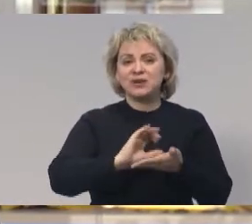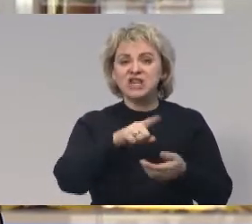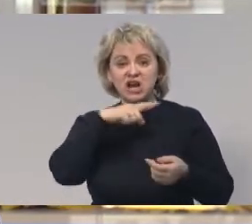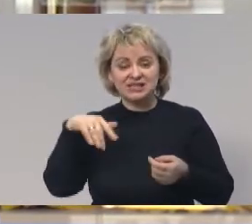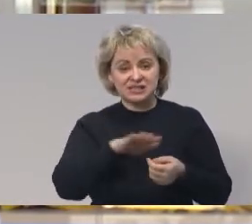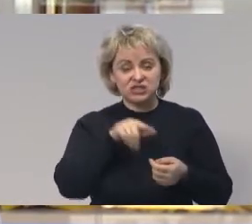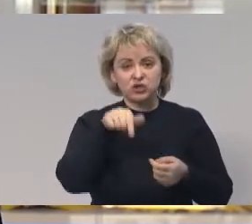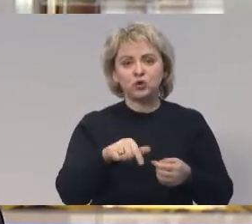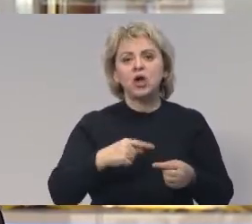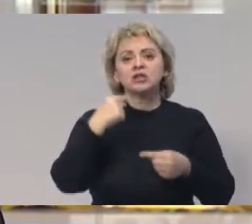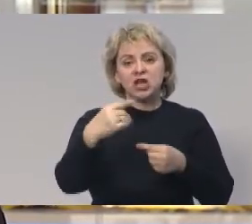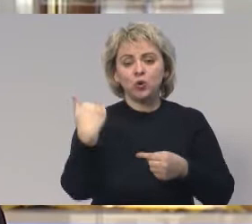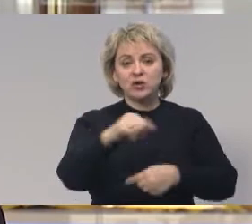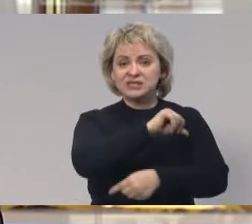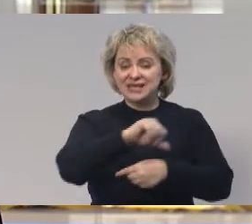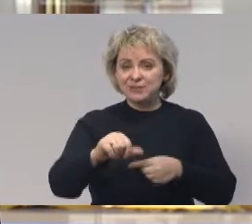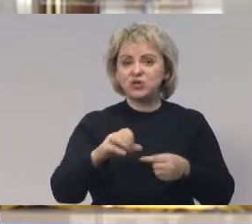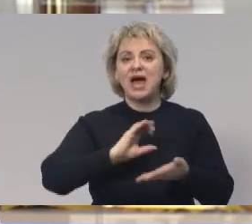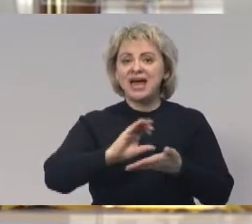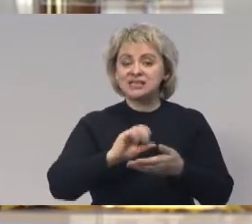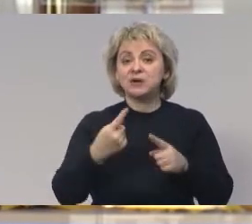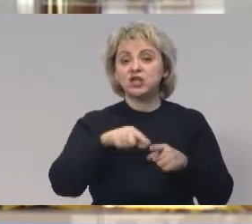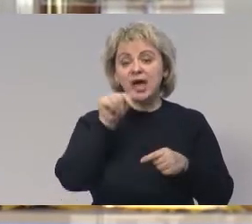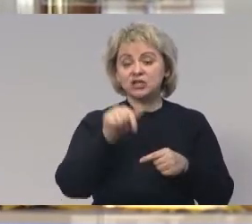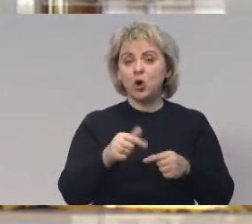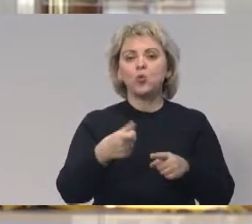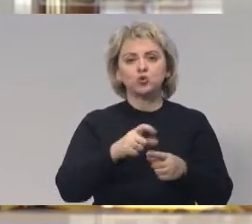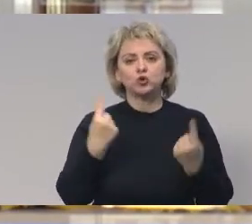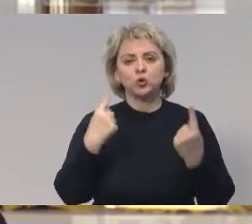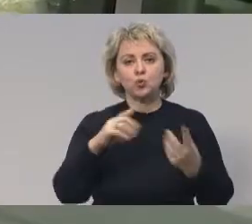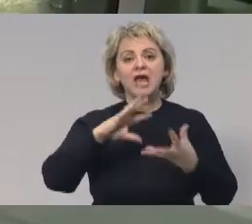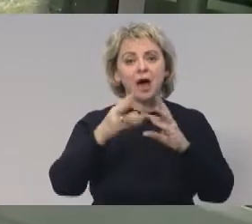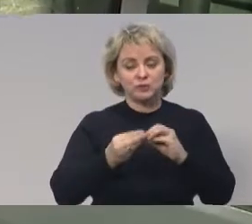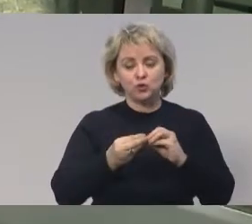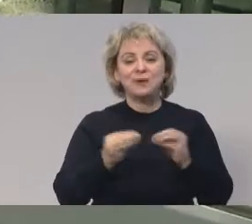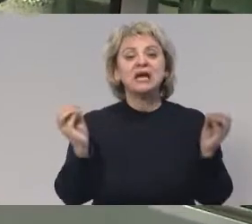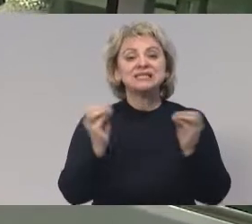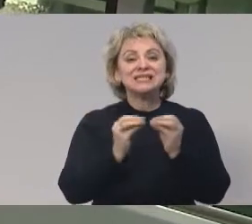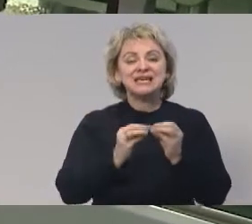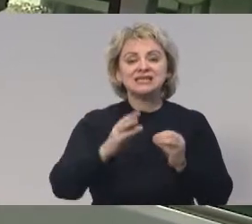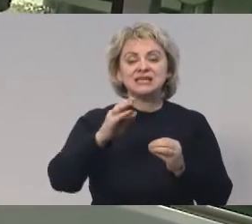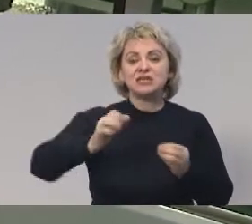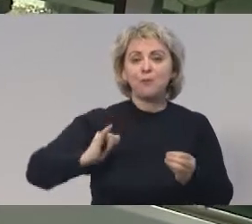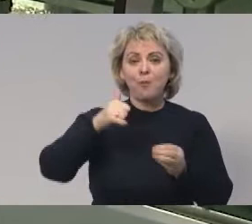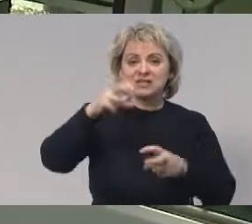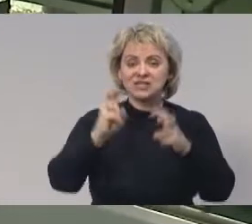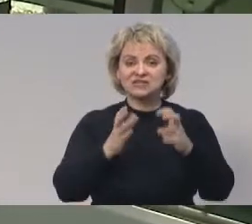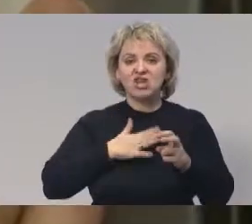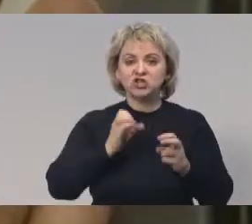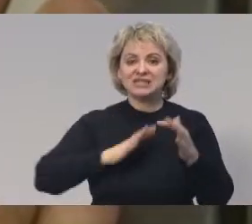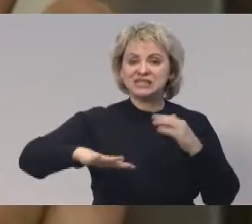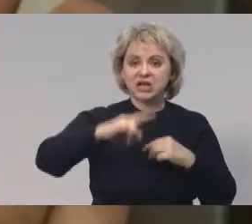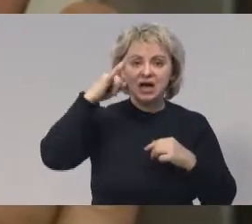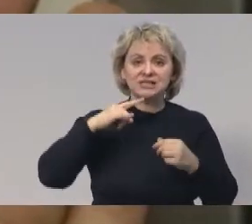Россию далеко за ее пределы на экспорт. То есть это очень крупные объемы. 10 маслозаводов в нашей стране и